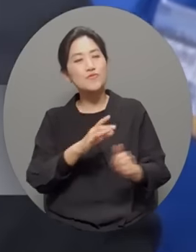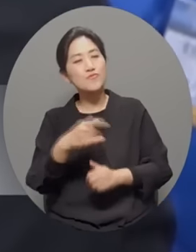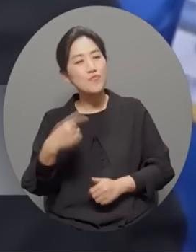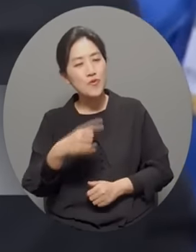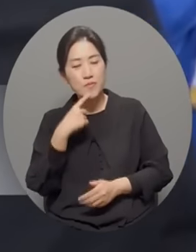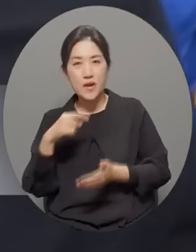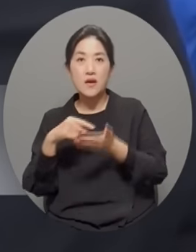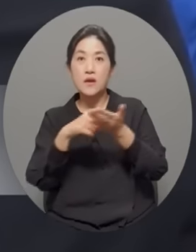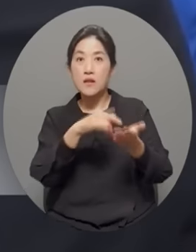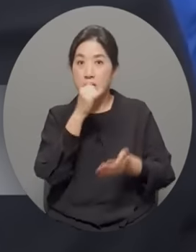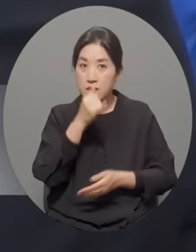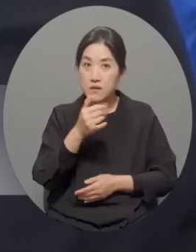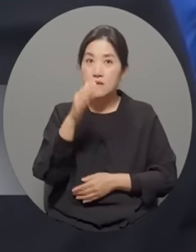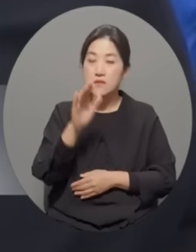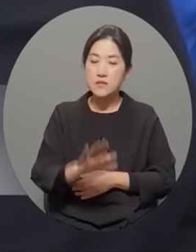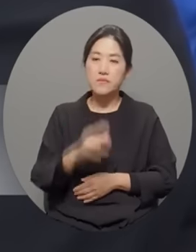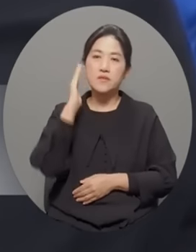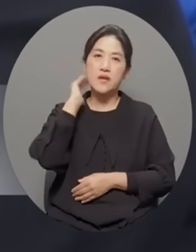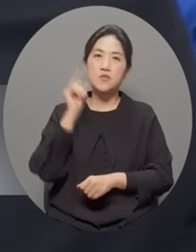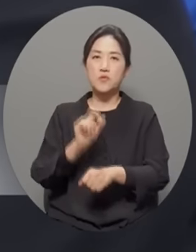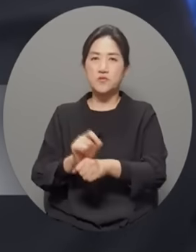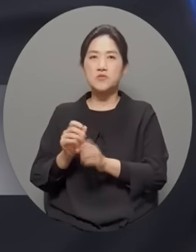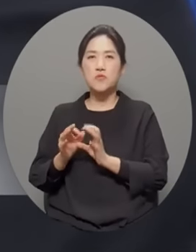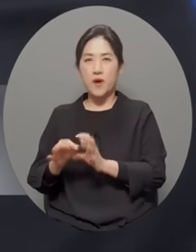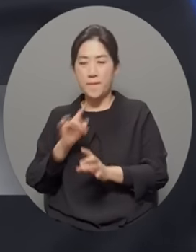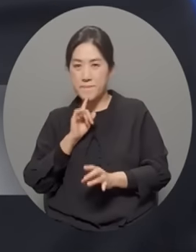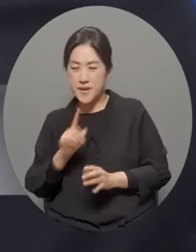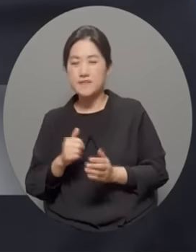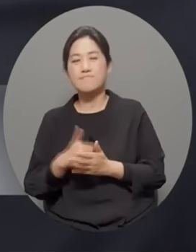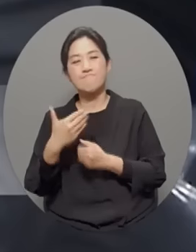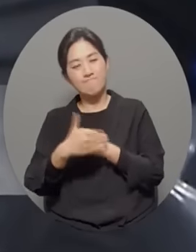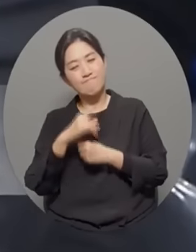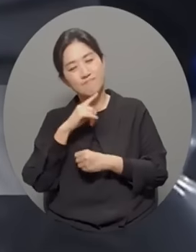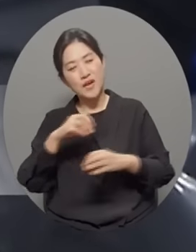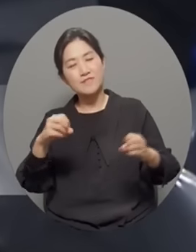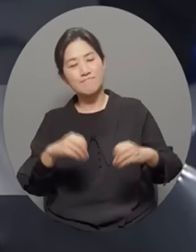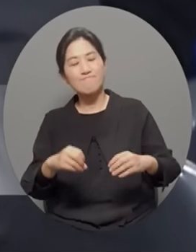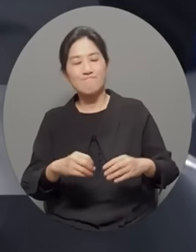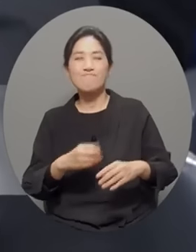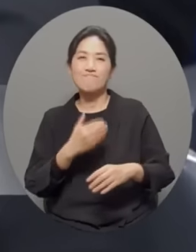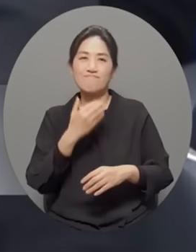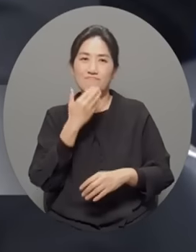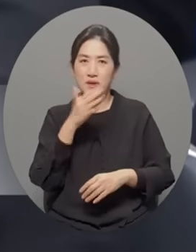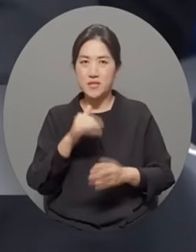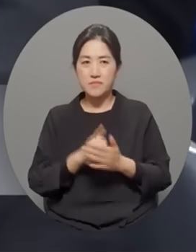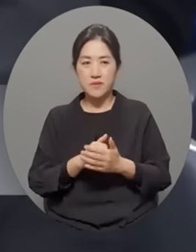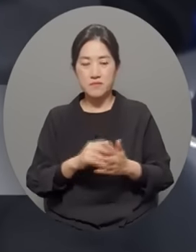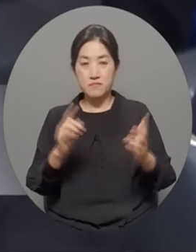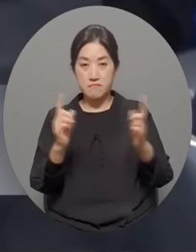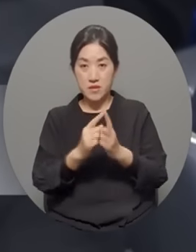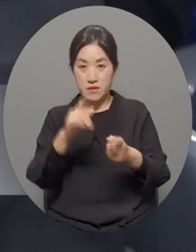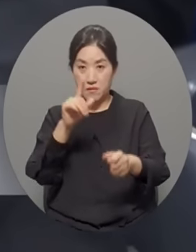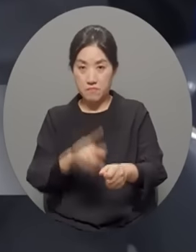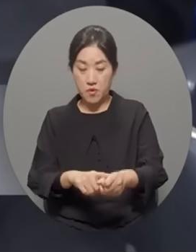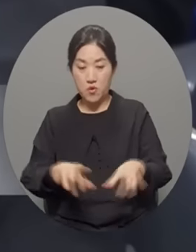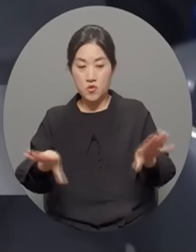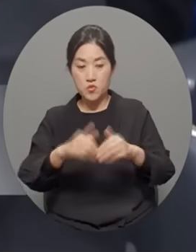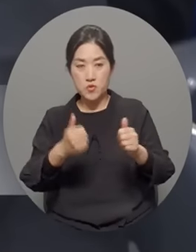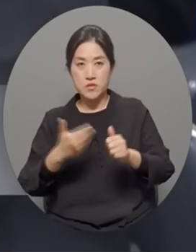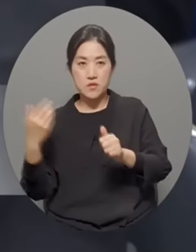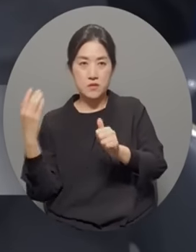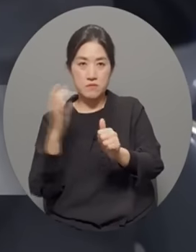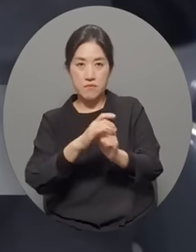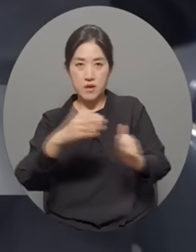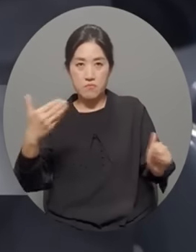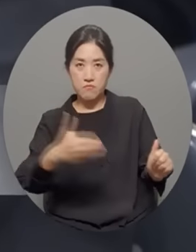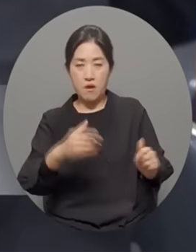것으로 해졌는데 대통령실 관계자는 덕담처럼을 순 있지만 만남 자가 총리직 제한을 위한